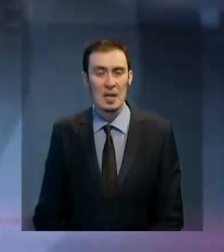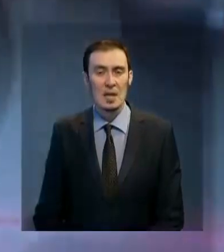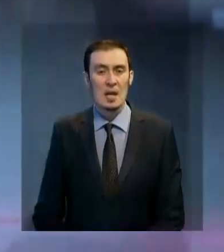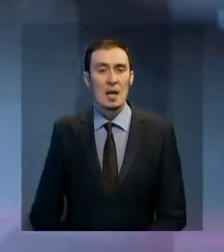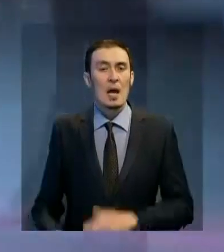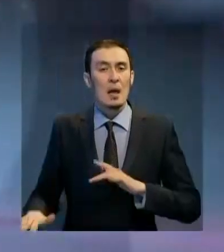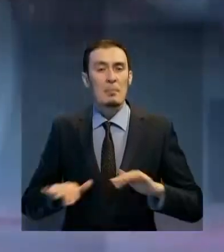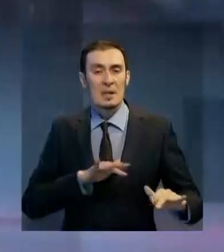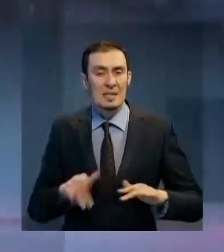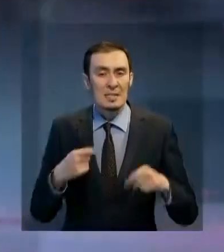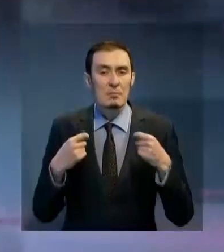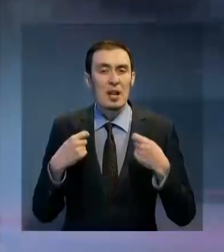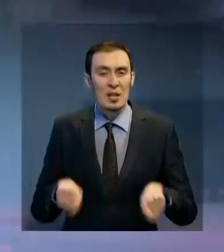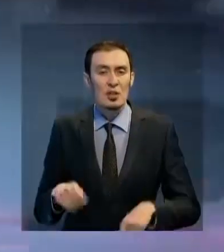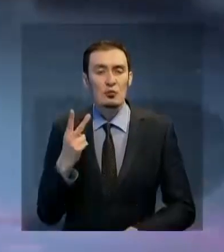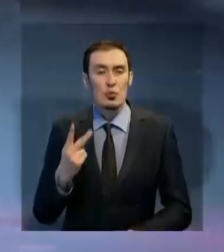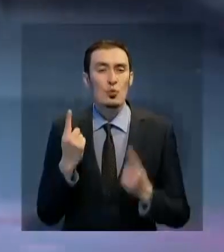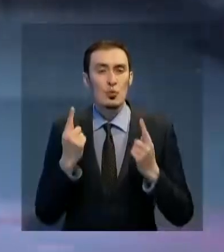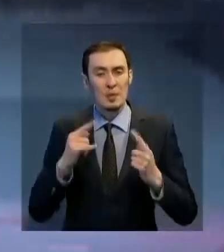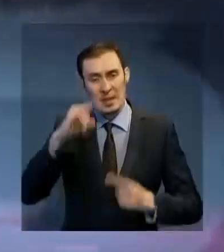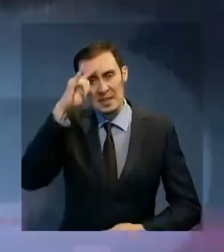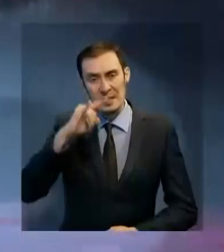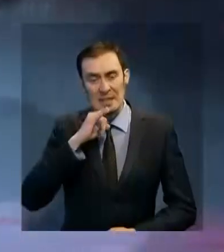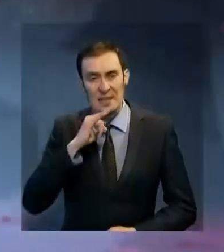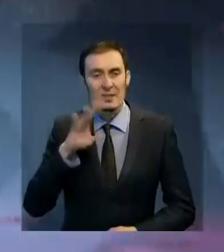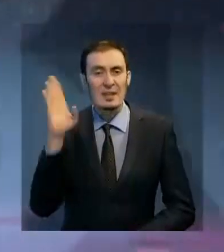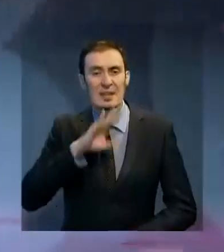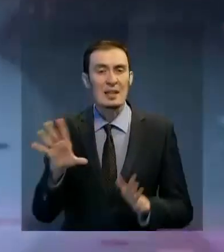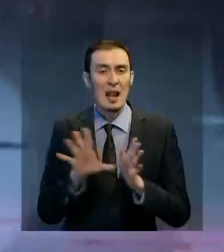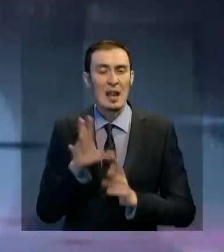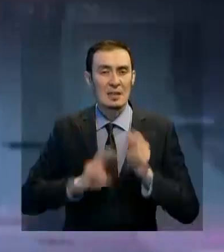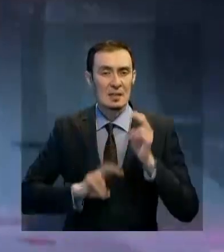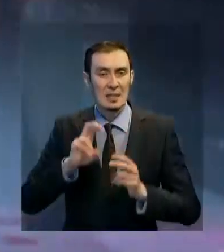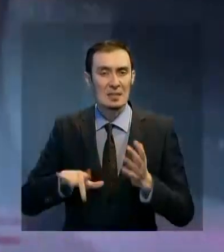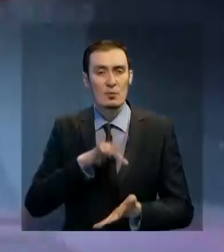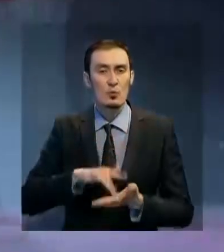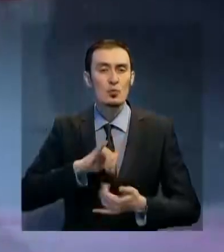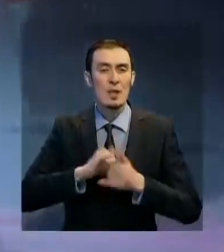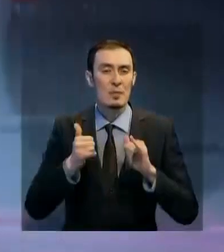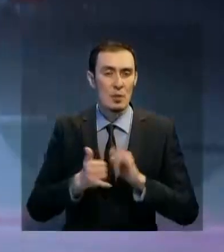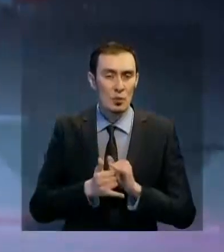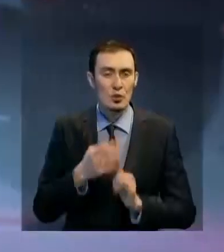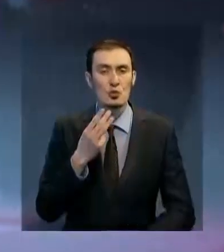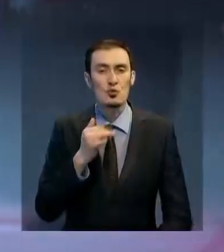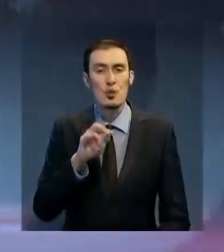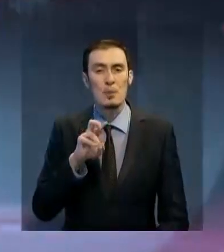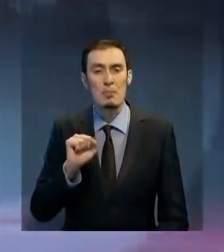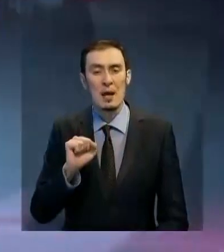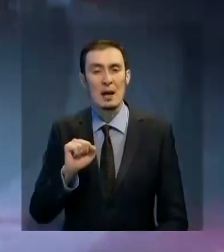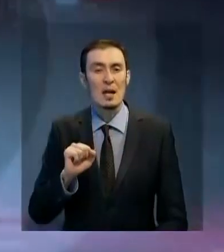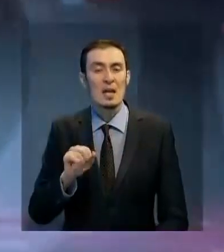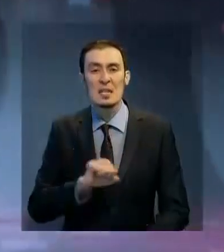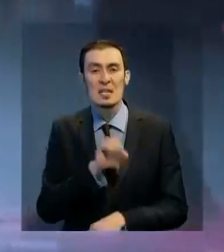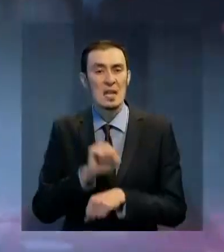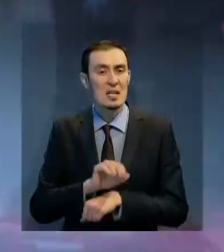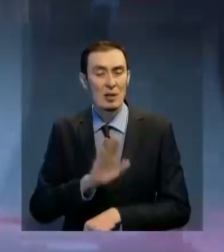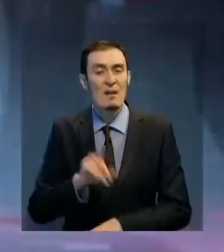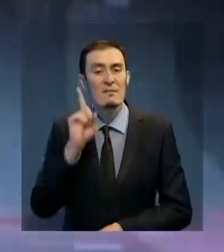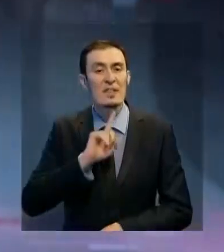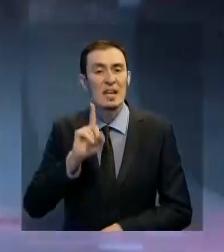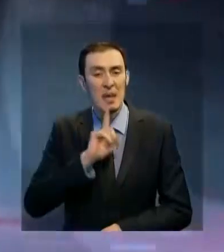И к другим темам. Процесс продажи двух крупнейших казахстанских гидроэлектростанций Усть-Каменогорская и Шульбинская ГЭС не остановлен,